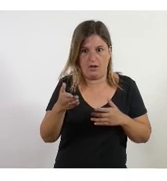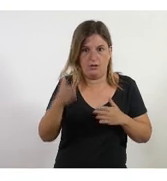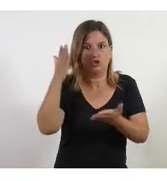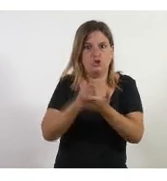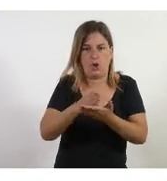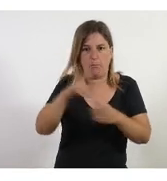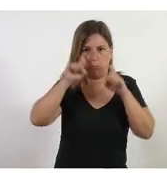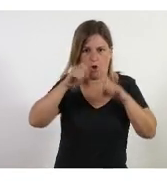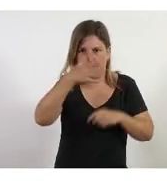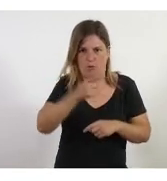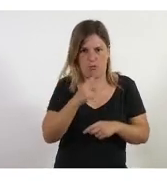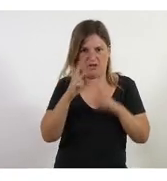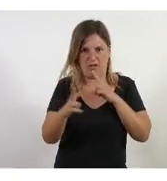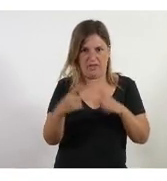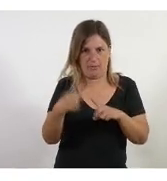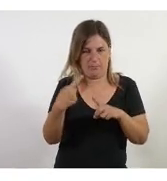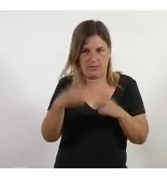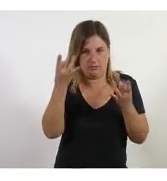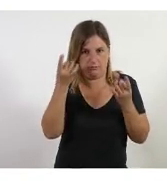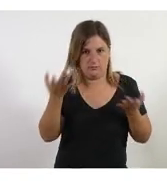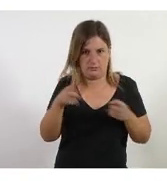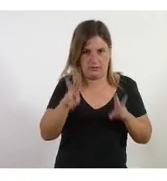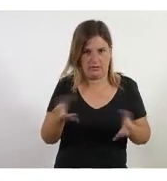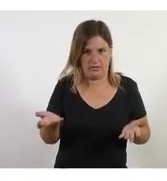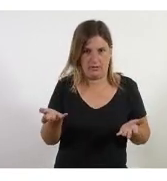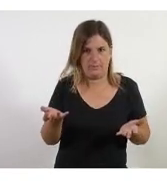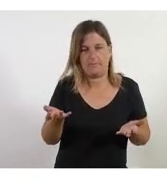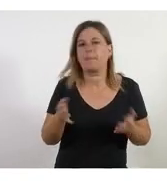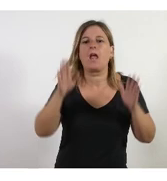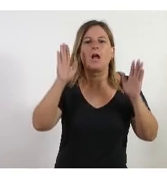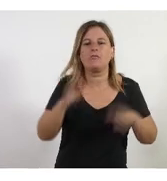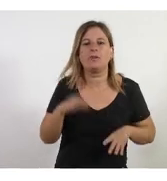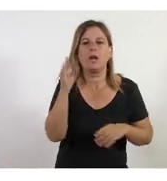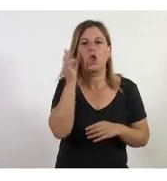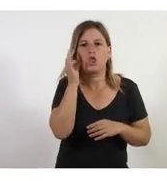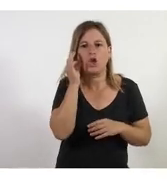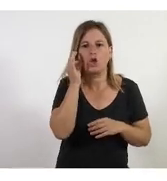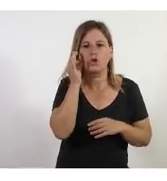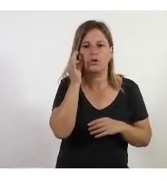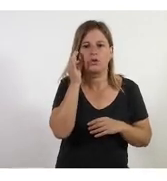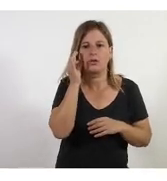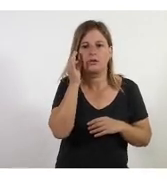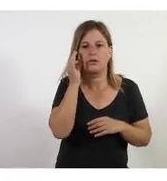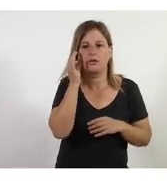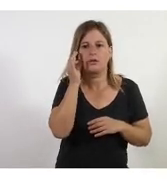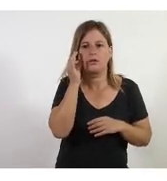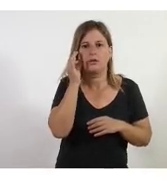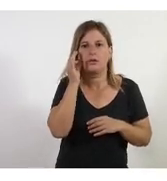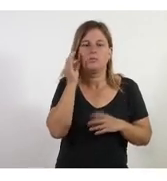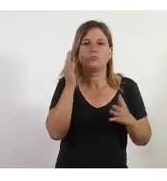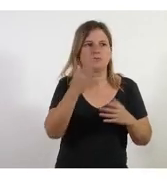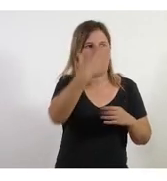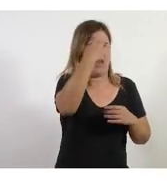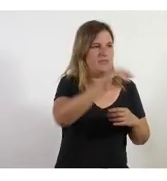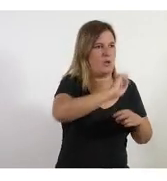perquè això són converses inútils gairebé, no? Llavors, bueno, total, la dona llavors va cridar amb una altra safata,